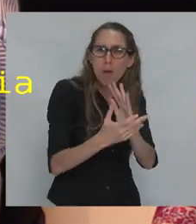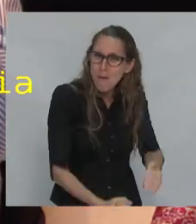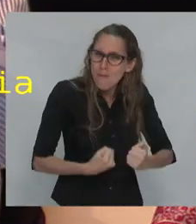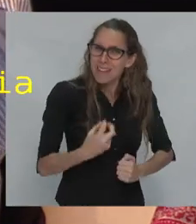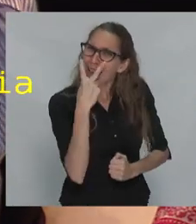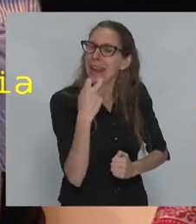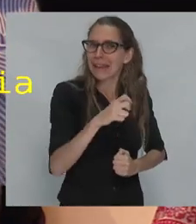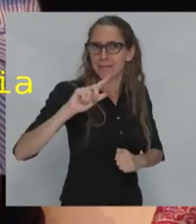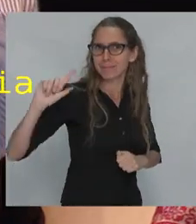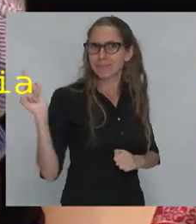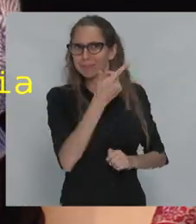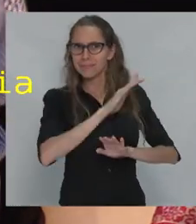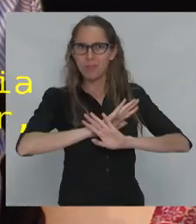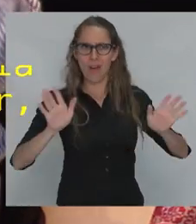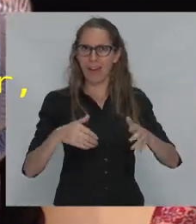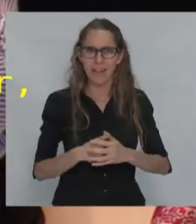a réussi, je ne sais pas si on le